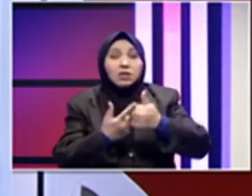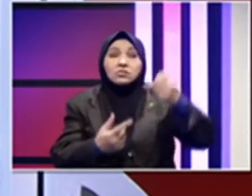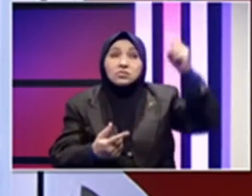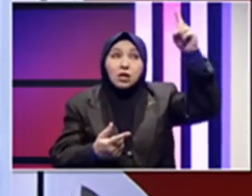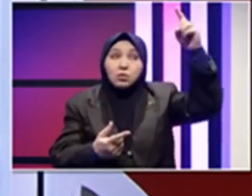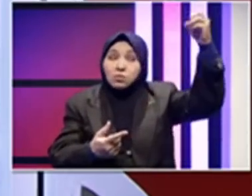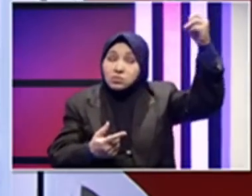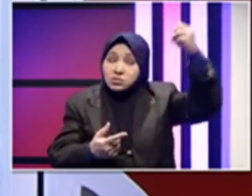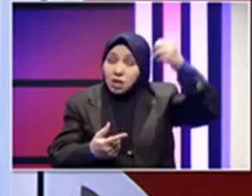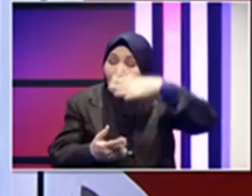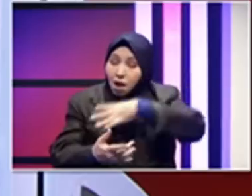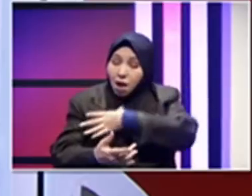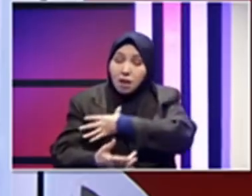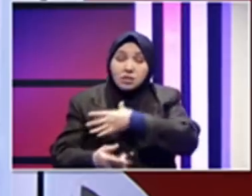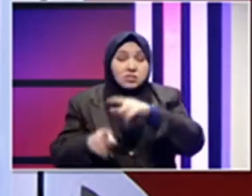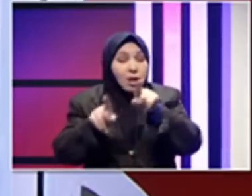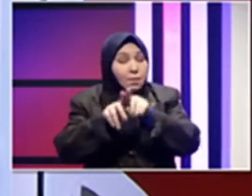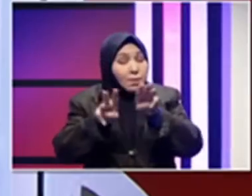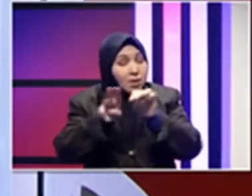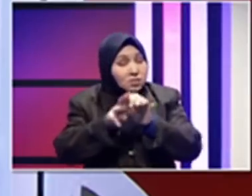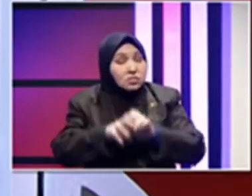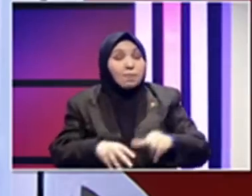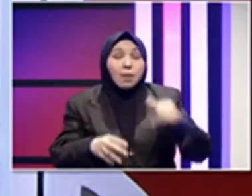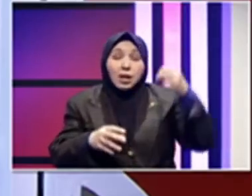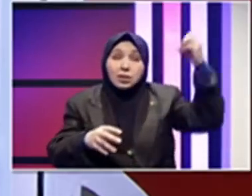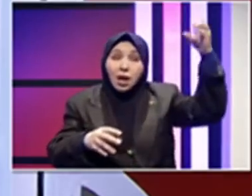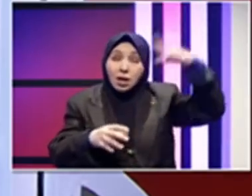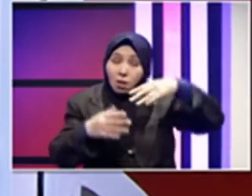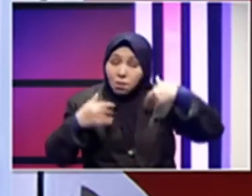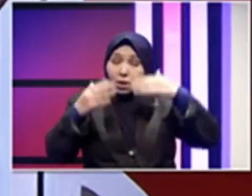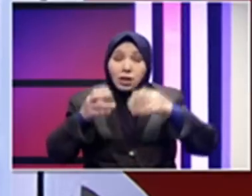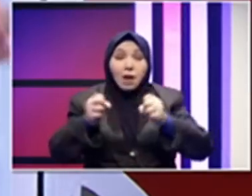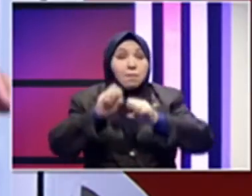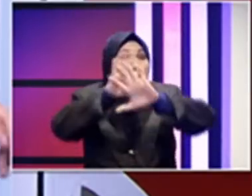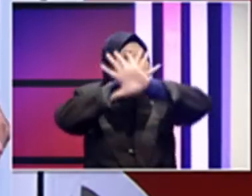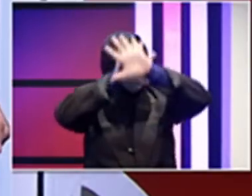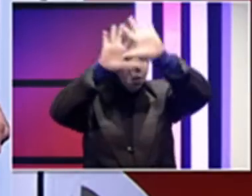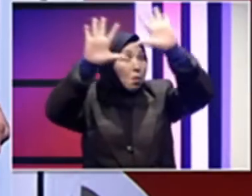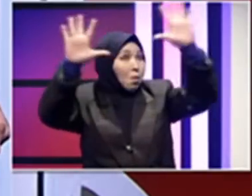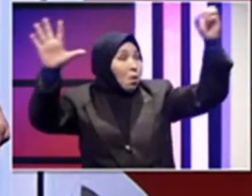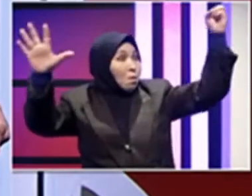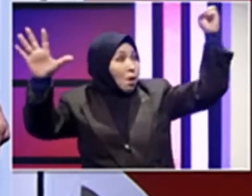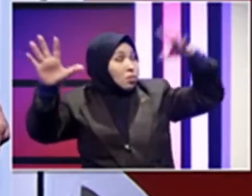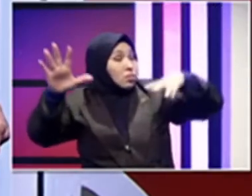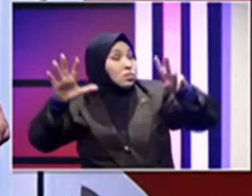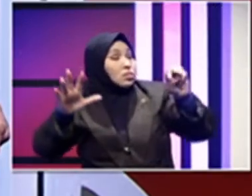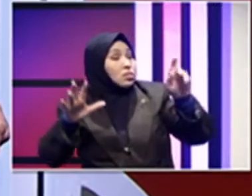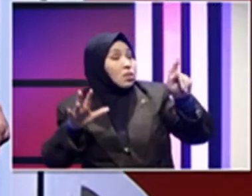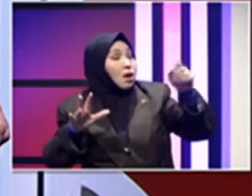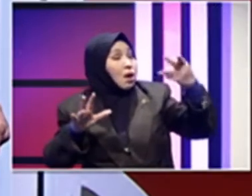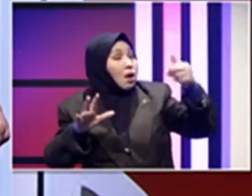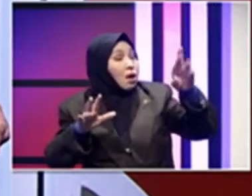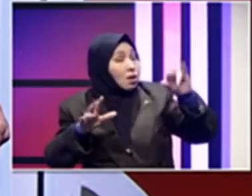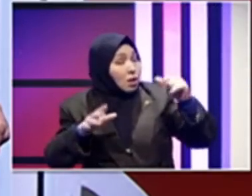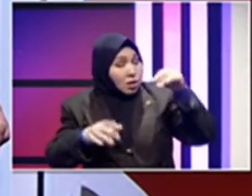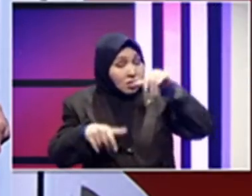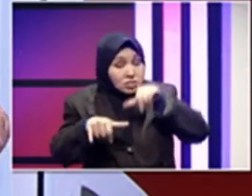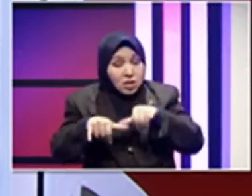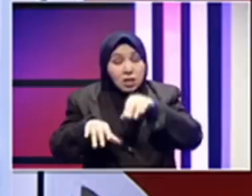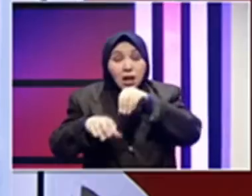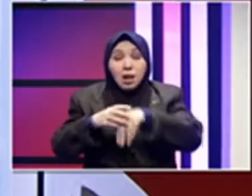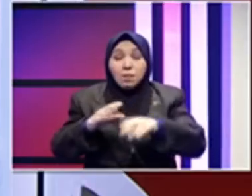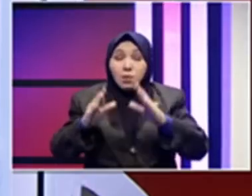sama. Seperti matahari lah ustaz, ya. Matahari ini ada orang dapat matahari yang terang benderang pasal dia pergi keluar. Tapi kalau dia duduk dalam rumah pun, dia masih